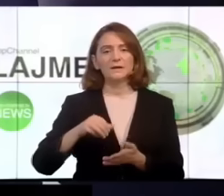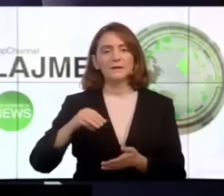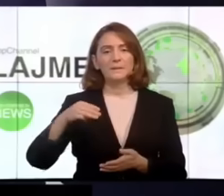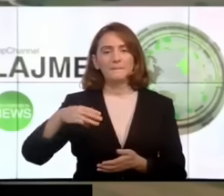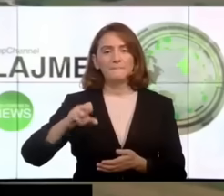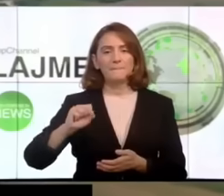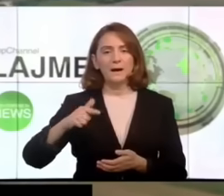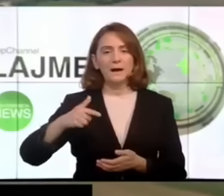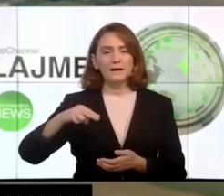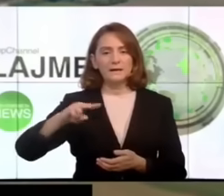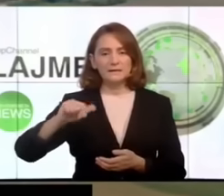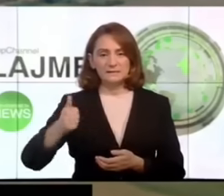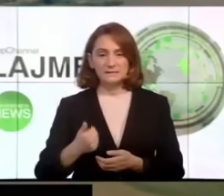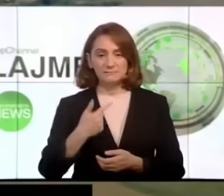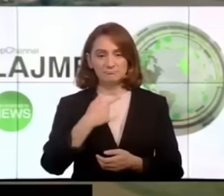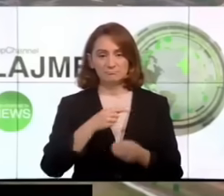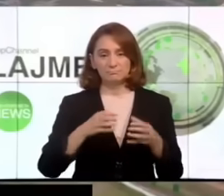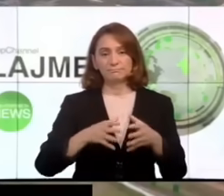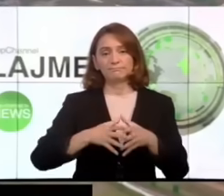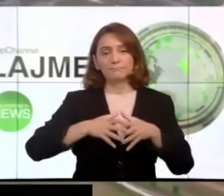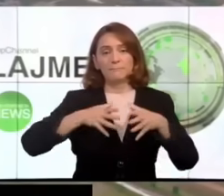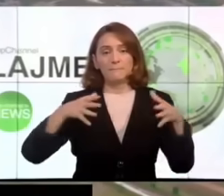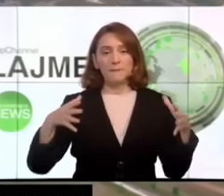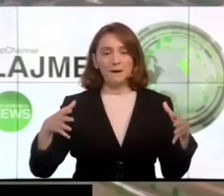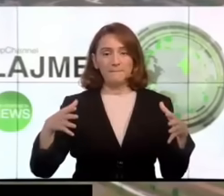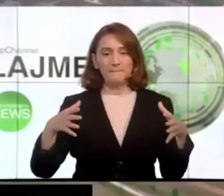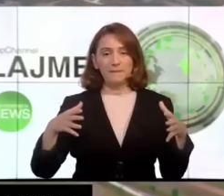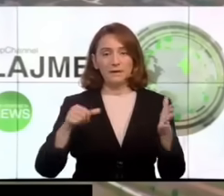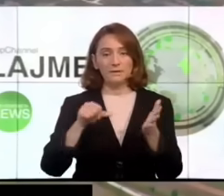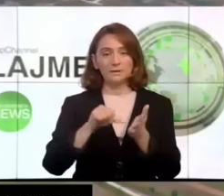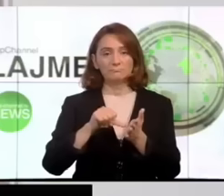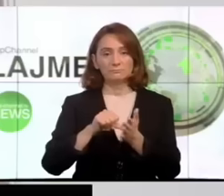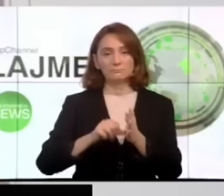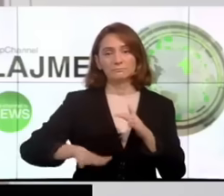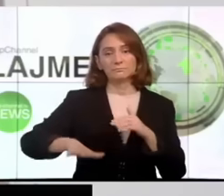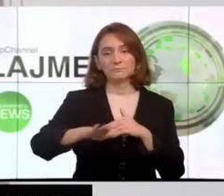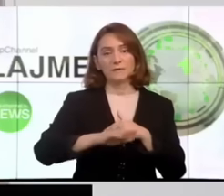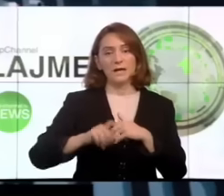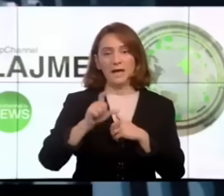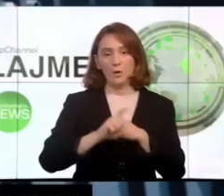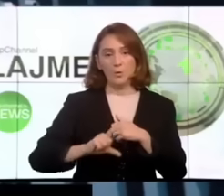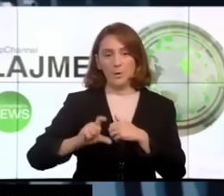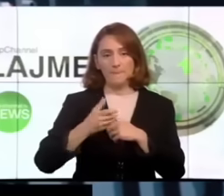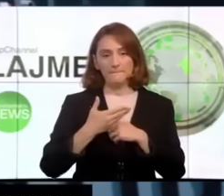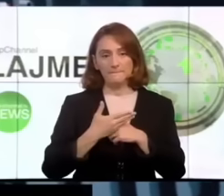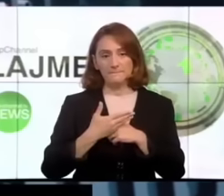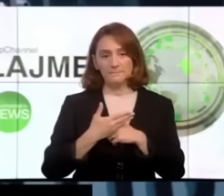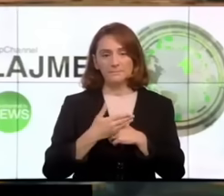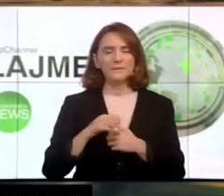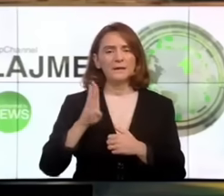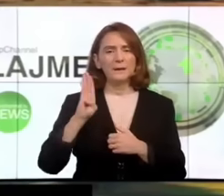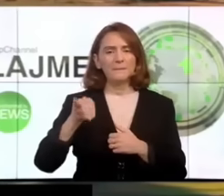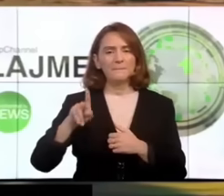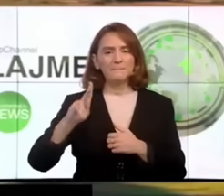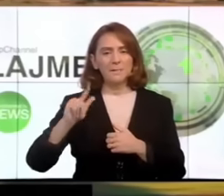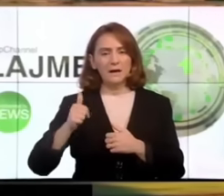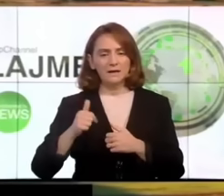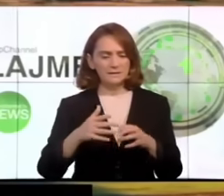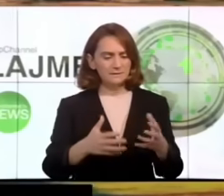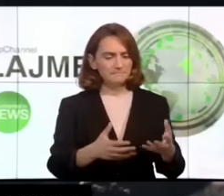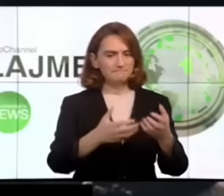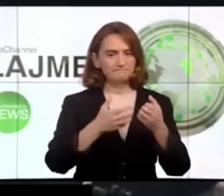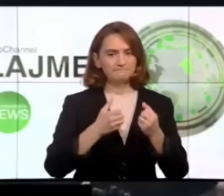Marinz, fusha më e madhe naftëmbajtëse në tokë në Europë. Që nga viti 2004, kur kompania mori në zotrim këtë fushë të